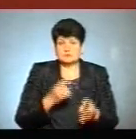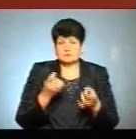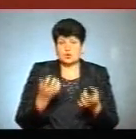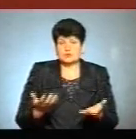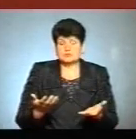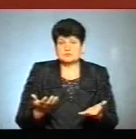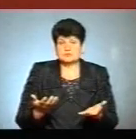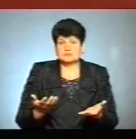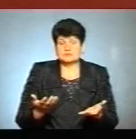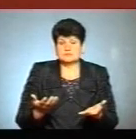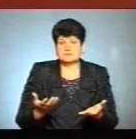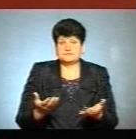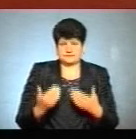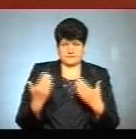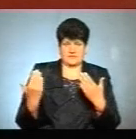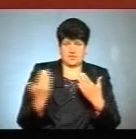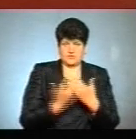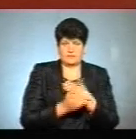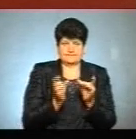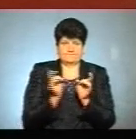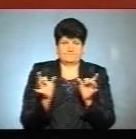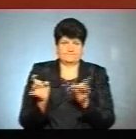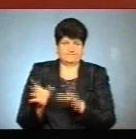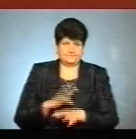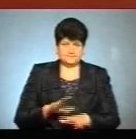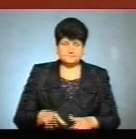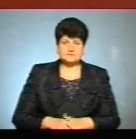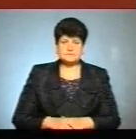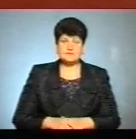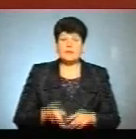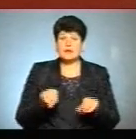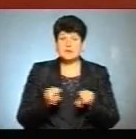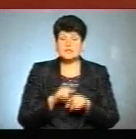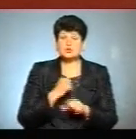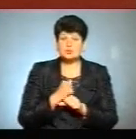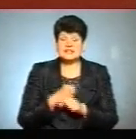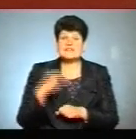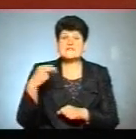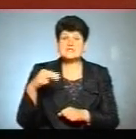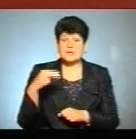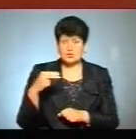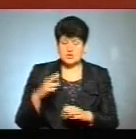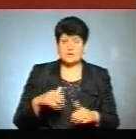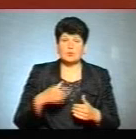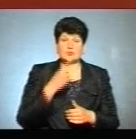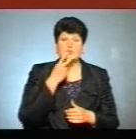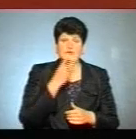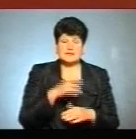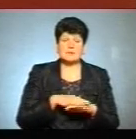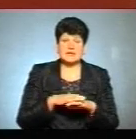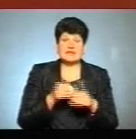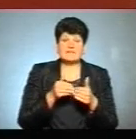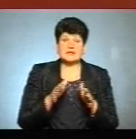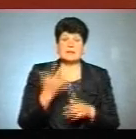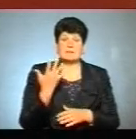не буде щільною і... Власне, так зробили в Запоріжжі. Я пропоную переглянути сюжет. Там ринки відкрили